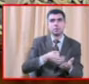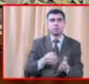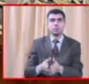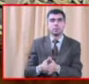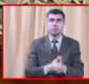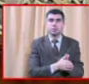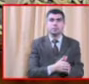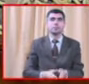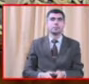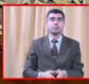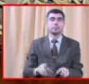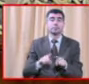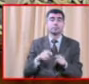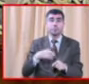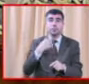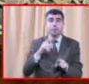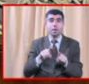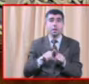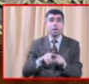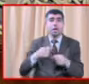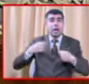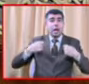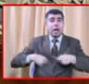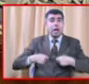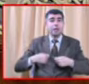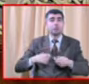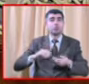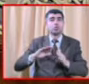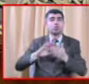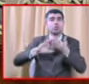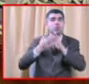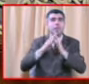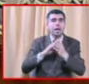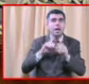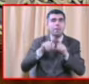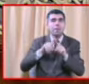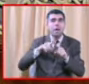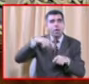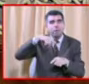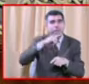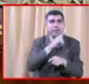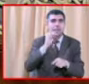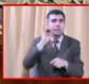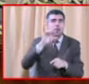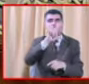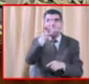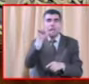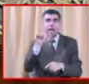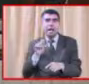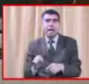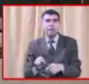المحترمين، التحق بنا الان السيد رئيس الجمعيه الوطنيه لساحل العاج مع وفد هام من البرلمانيين السيد سورو